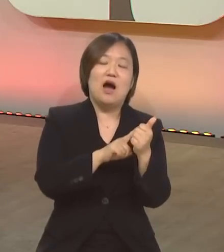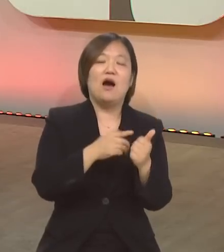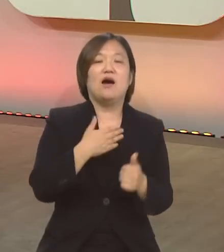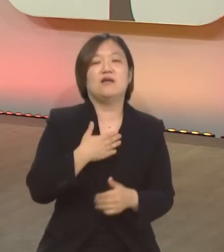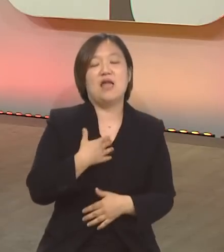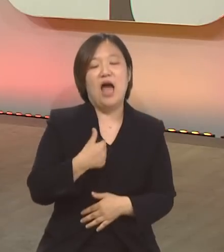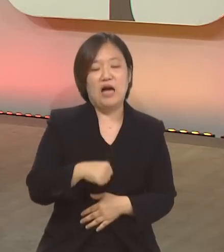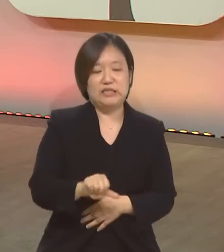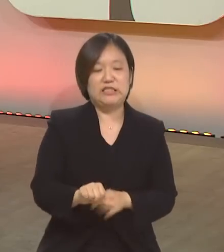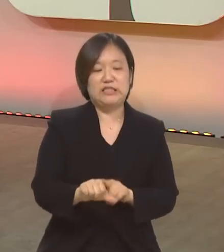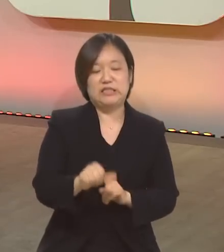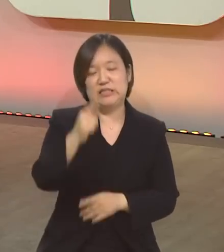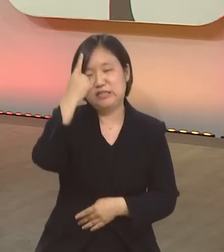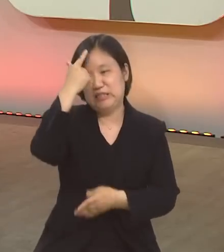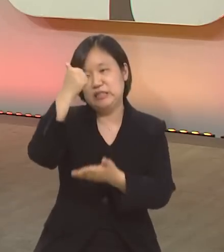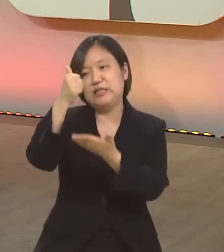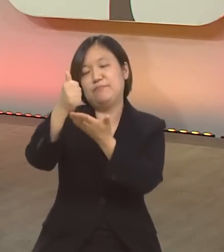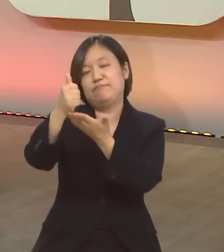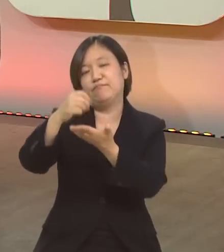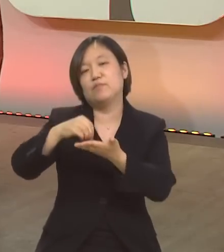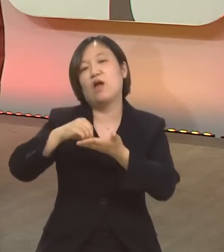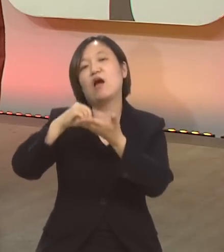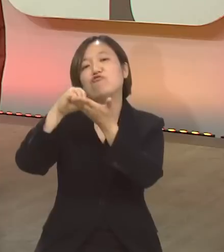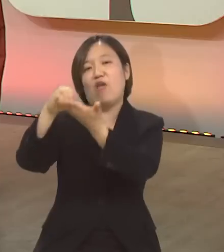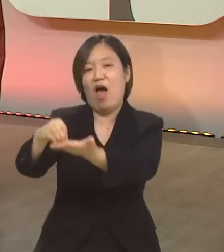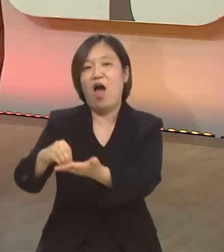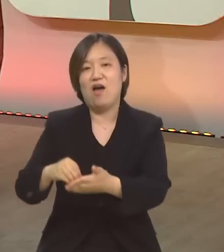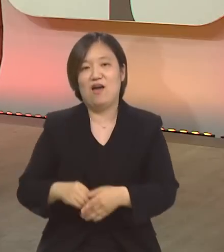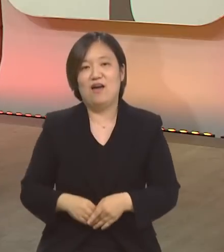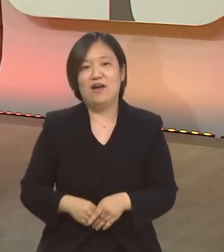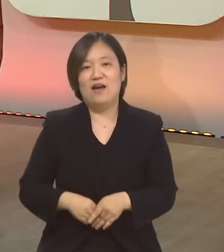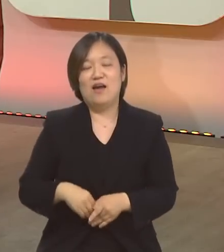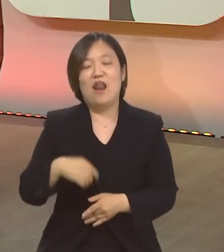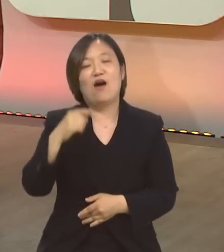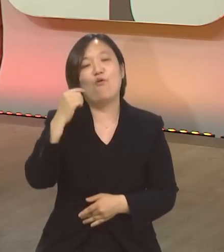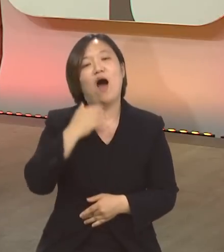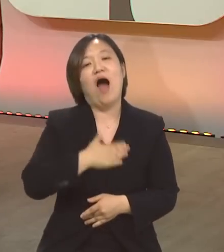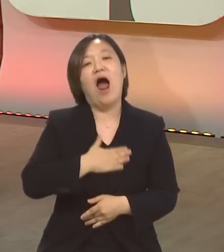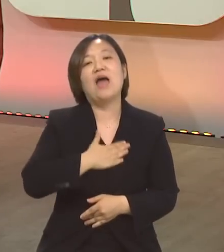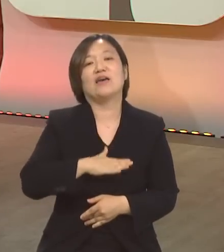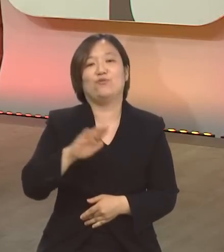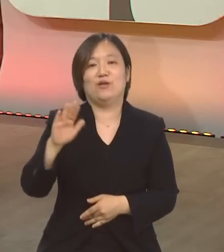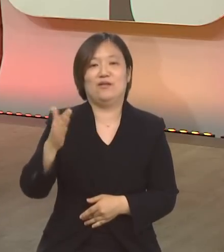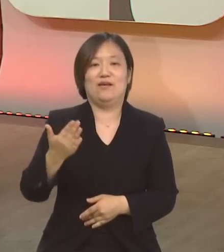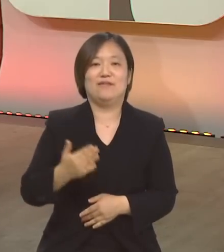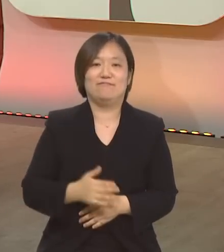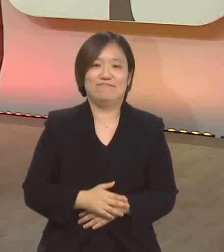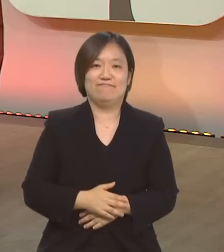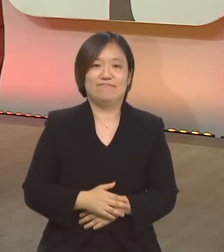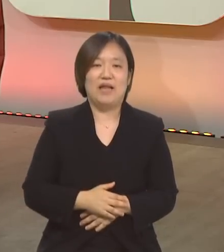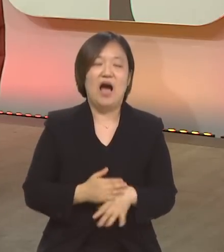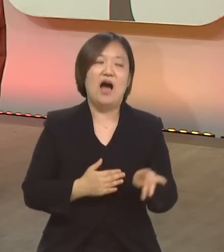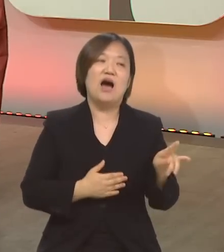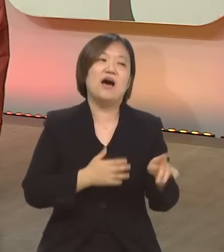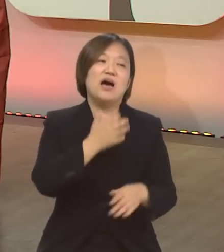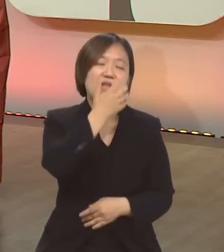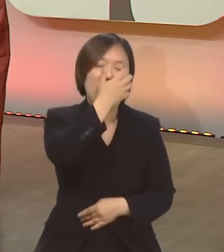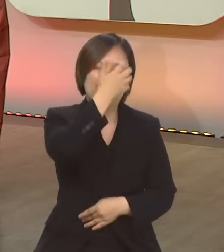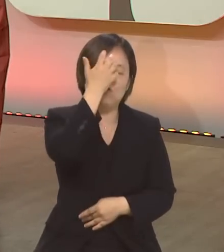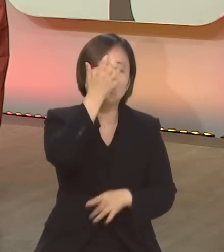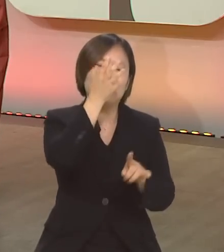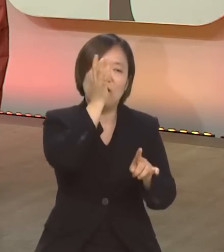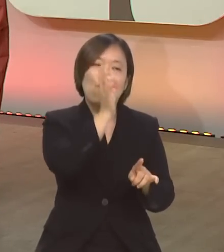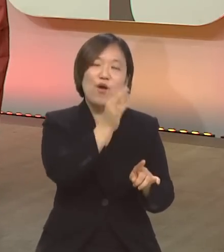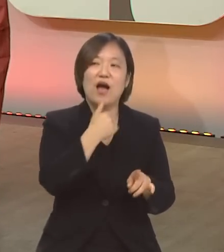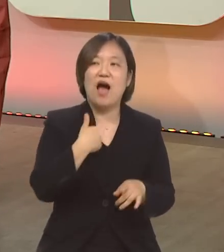출가했구나 머리 깎고 출가했구나라는 걸 그때 아버지가 꿈을 통해서 딱